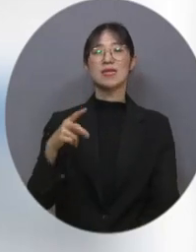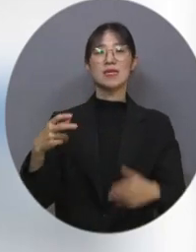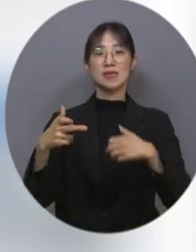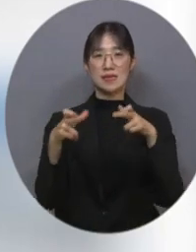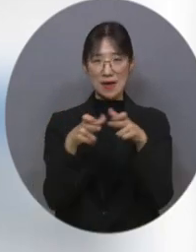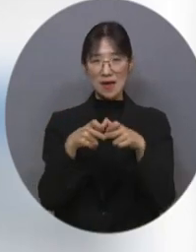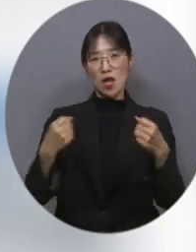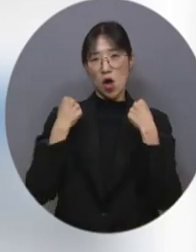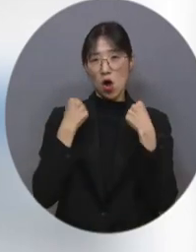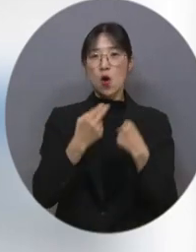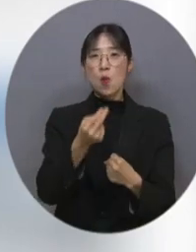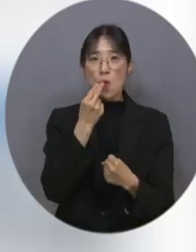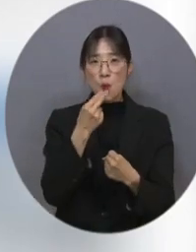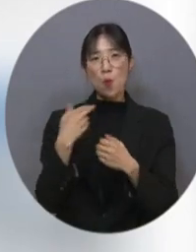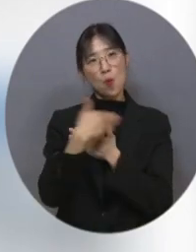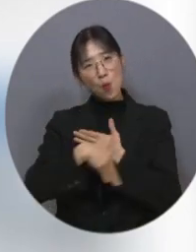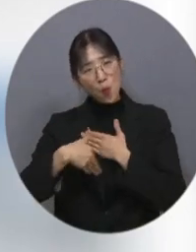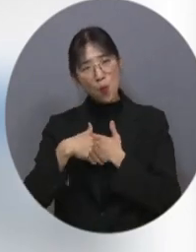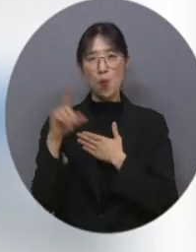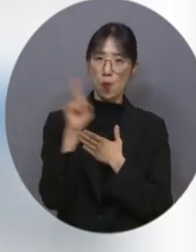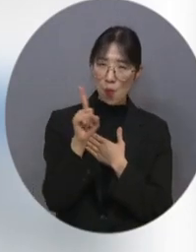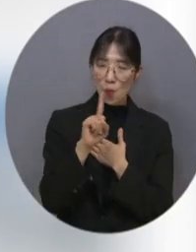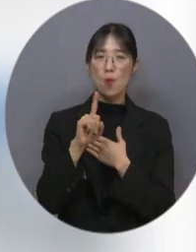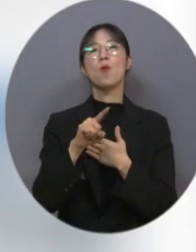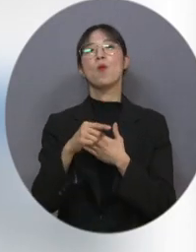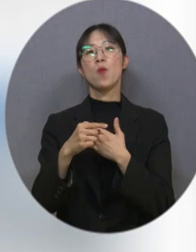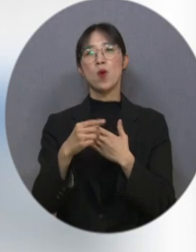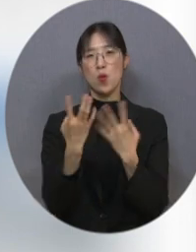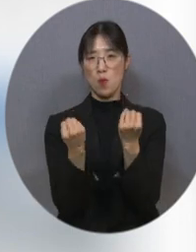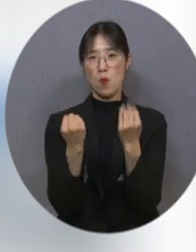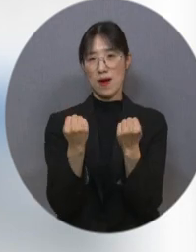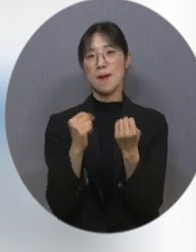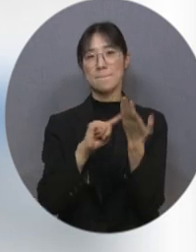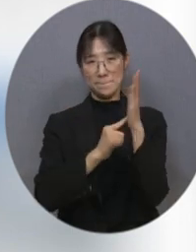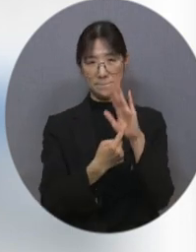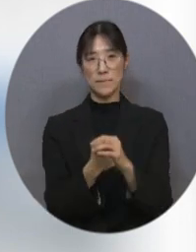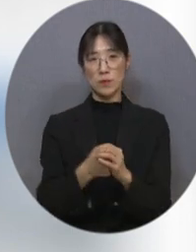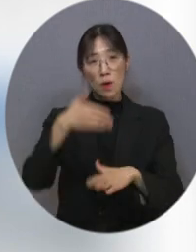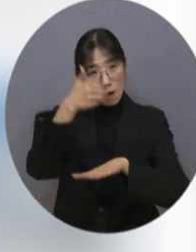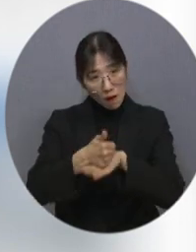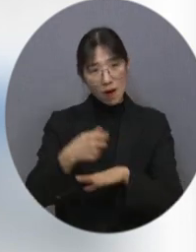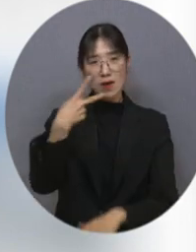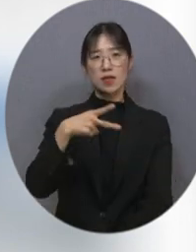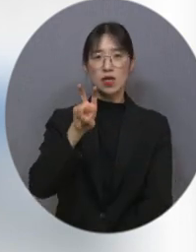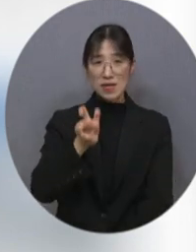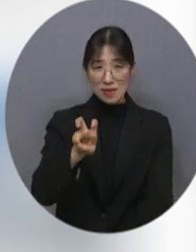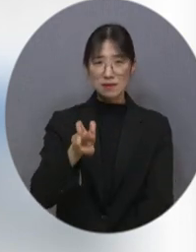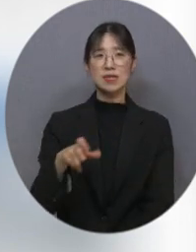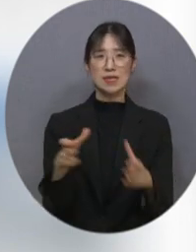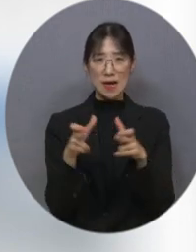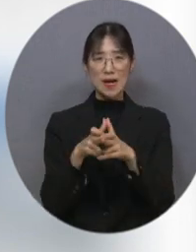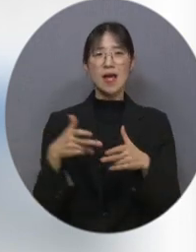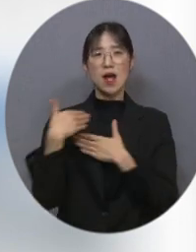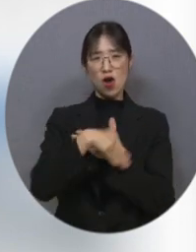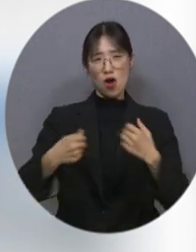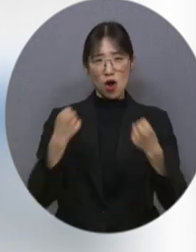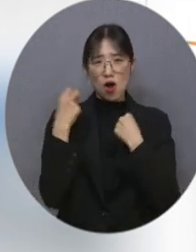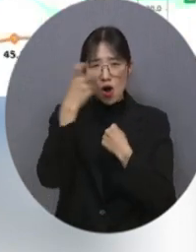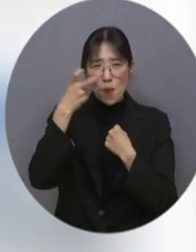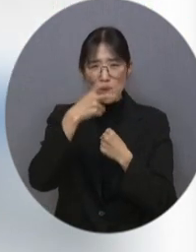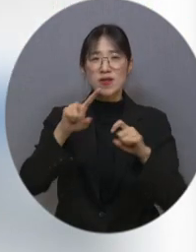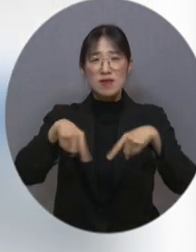통계 결과를 발표했습니다. 조사 결과 2020년 장애인 건강검진 수검률은